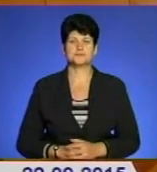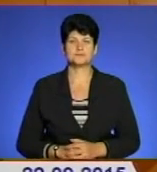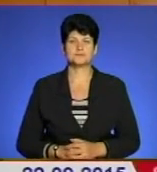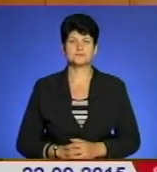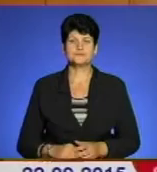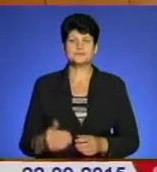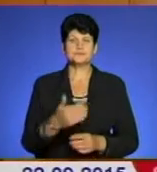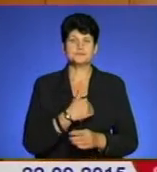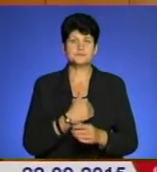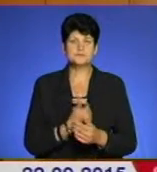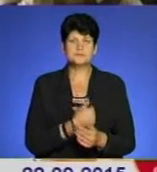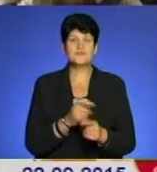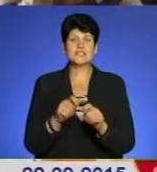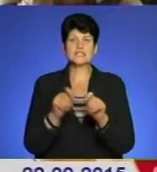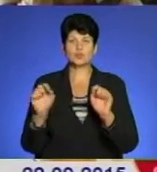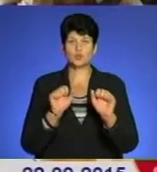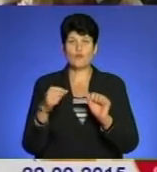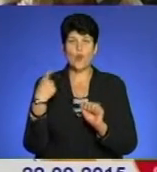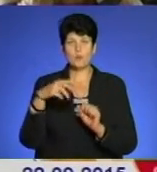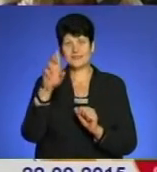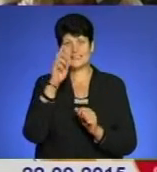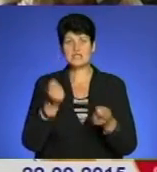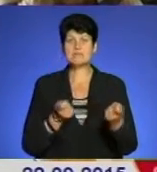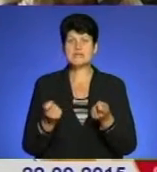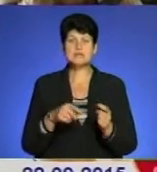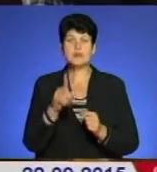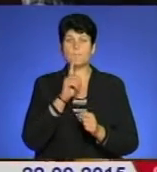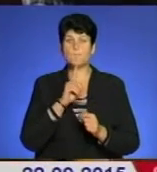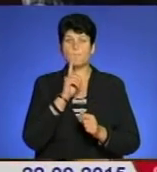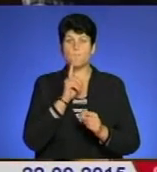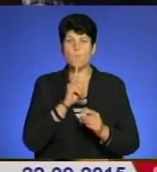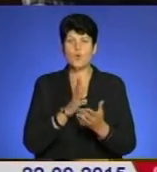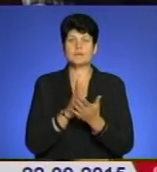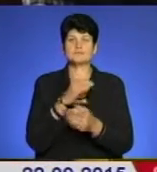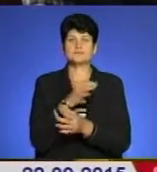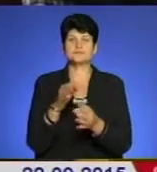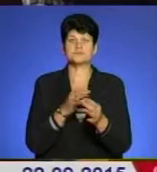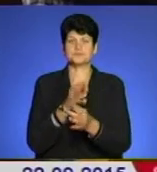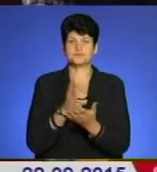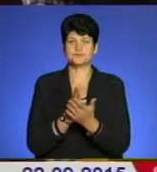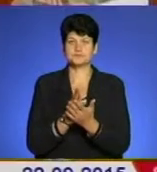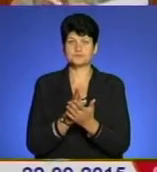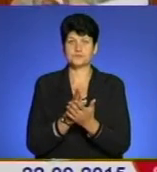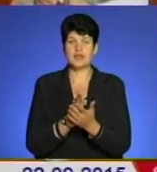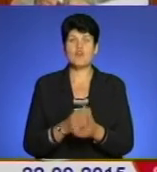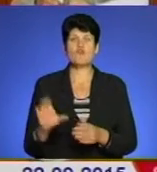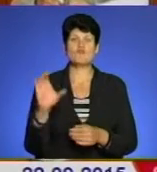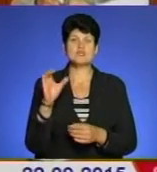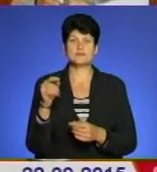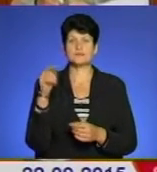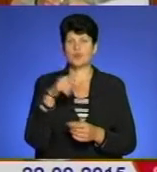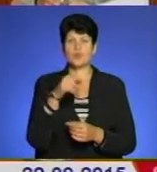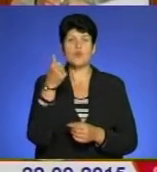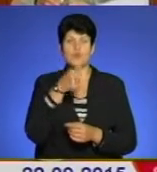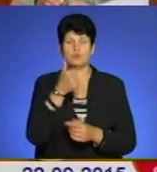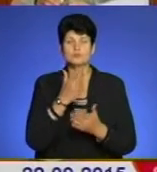Втілення ініціативи відкритого уряду в облдержадміністрації поки на стадії громадського обговорення. У січні поточного року розроблено